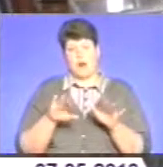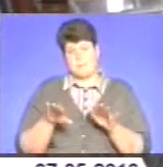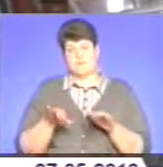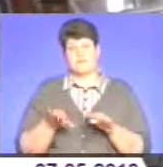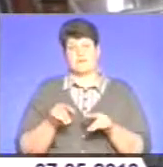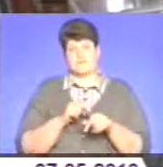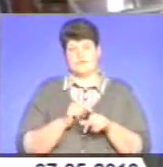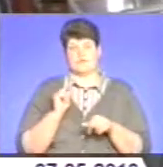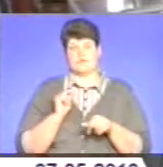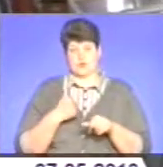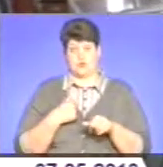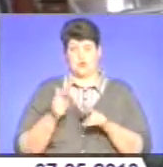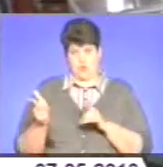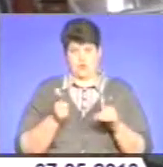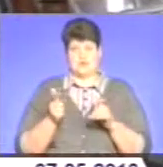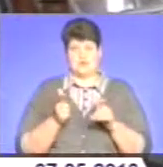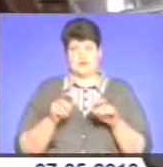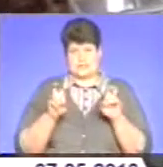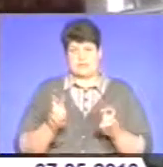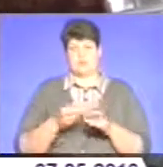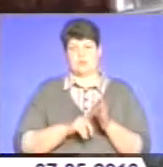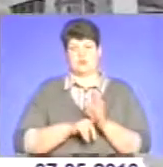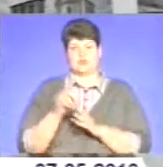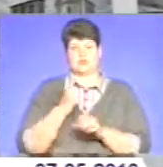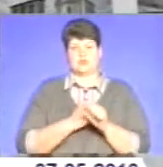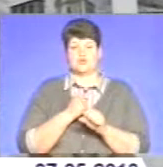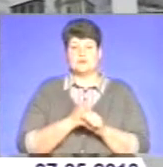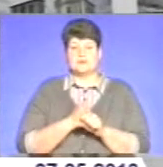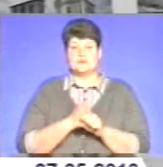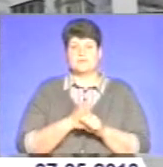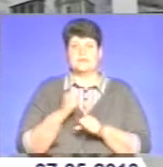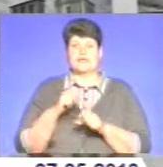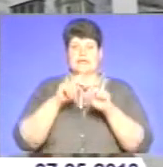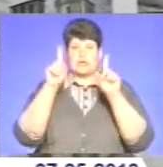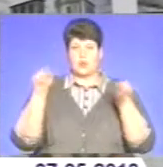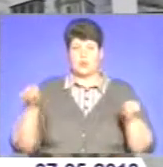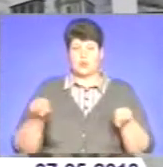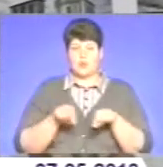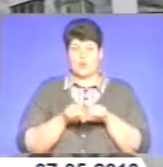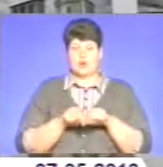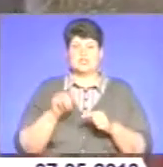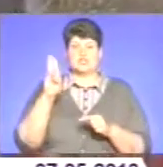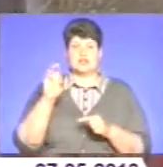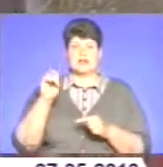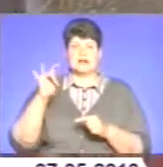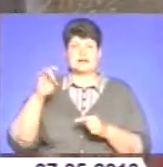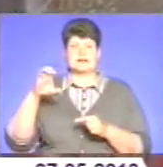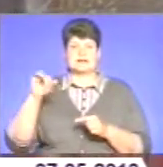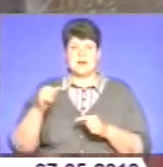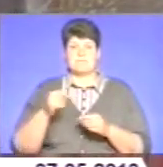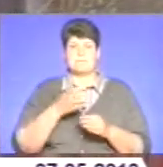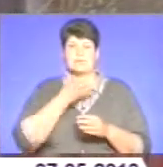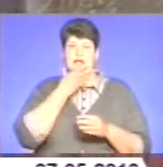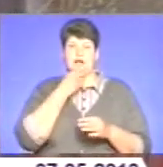вже відчуваю все, що я готовий до того, я сідаю і починаю працювати. Ікони художника-іконописця Володимира Шерстія прикрашають церкви не